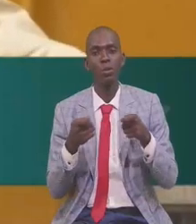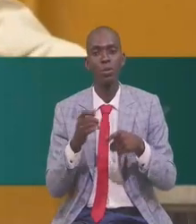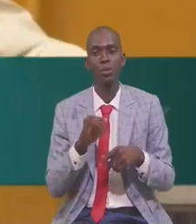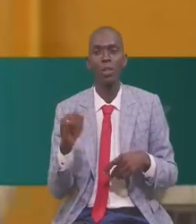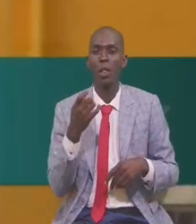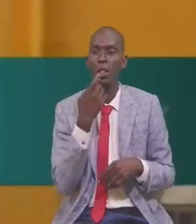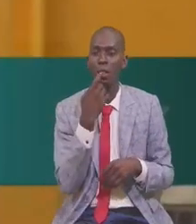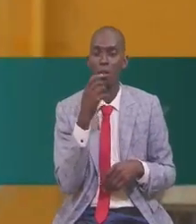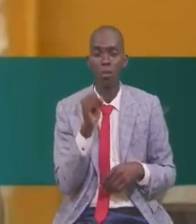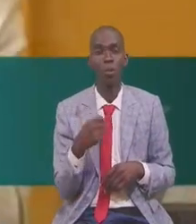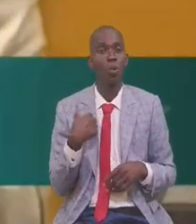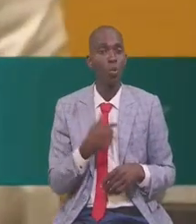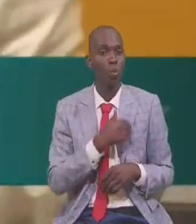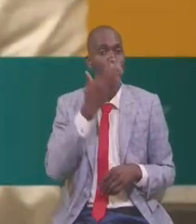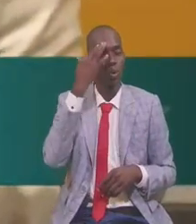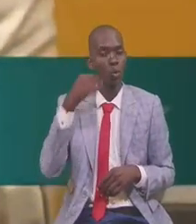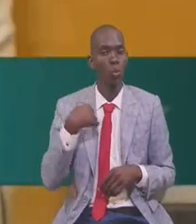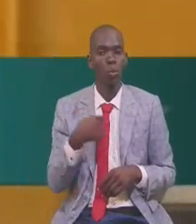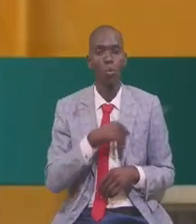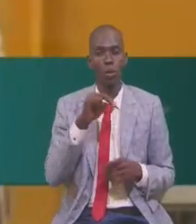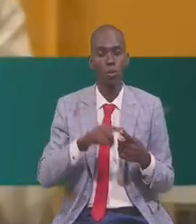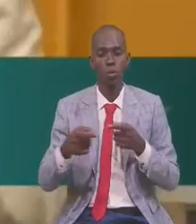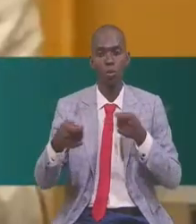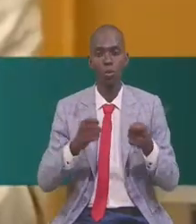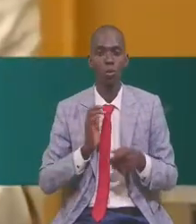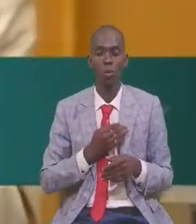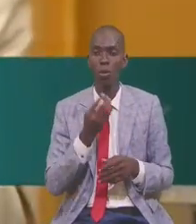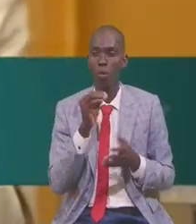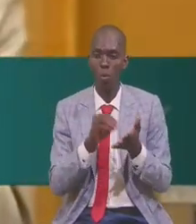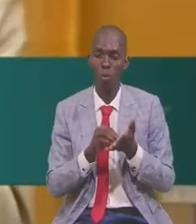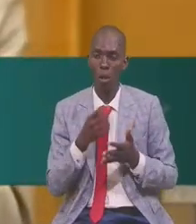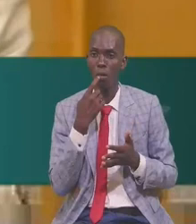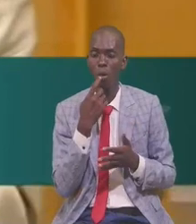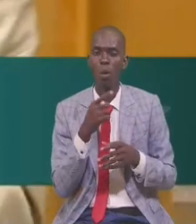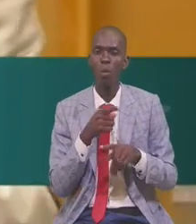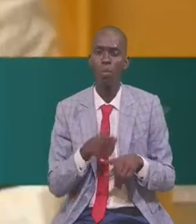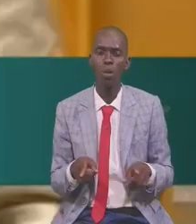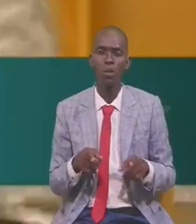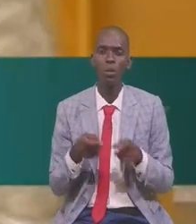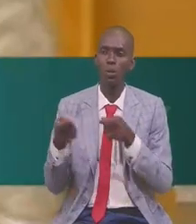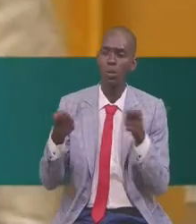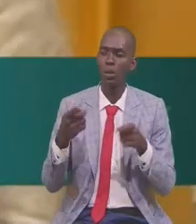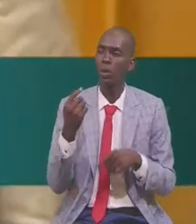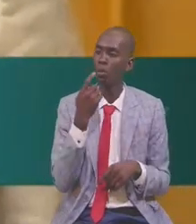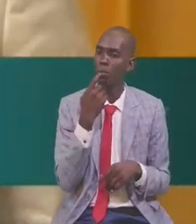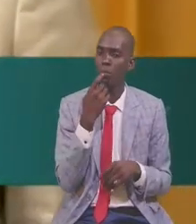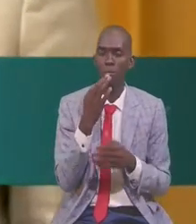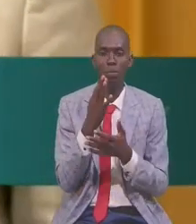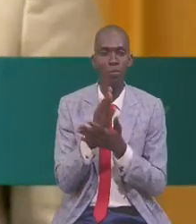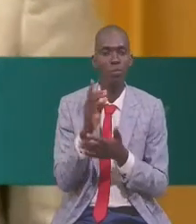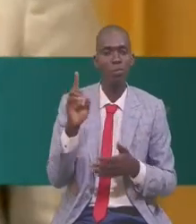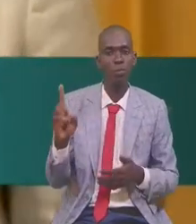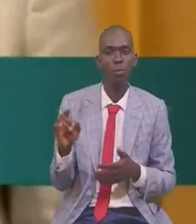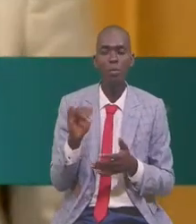nous savons que nous devons dompter nos langues. Est-ce que je peux dompter la langue de quelqu'un qui